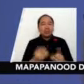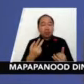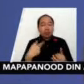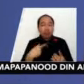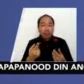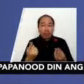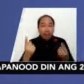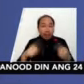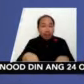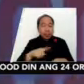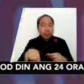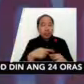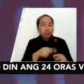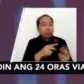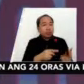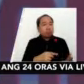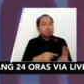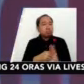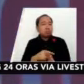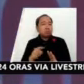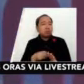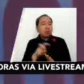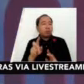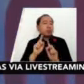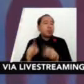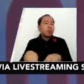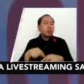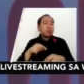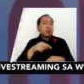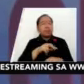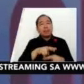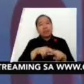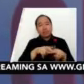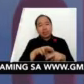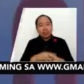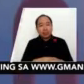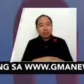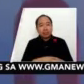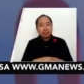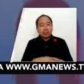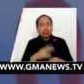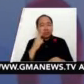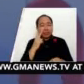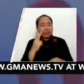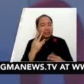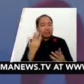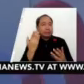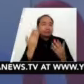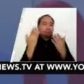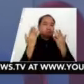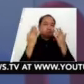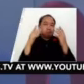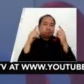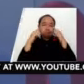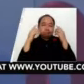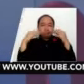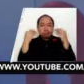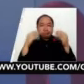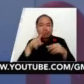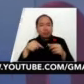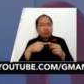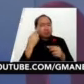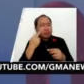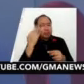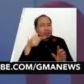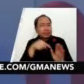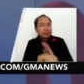ang mag-iina sa Pangasinan. Blanco ang naulilang pamilya sa posibleng motibo sa pagpatay. Nakatuto si